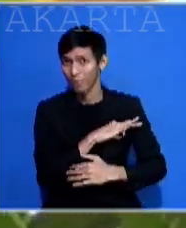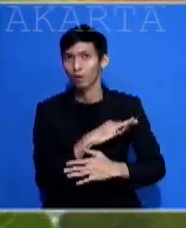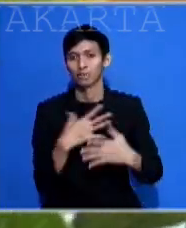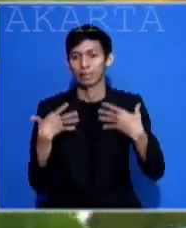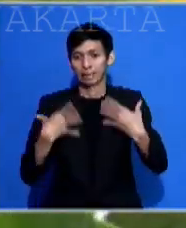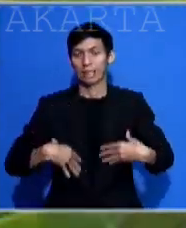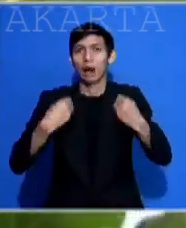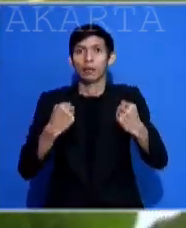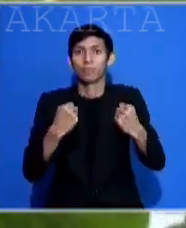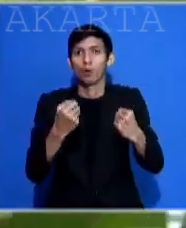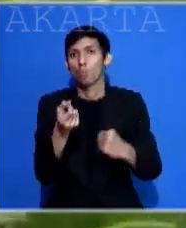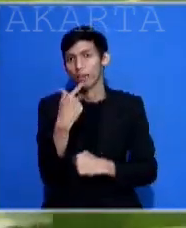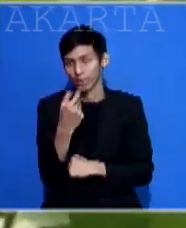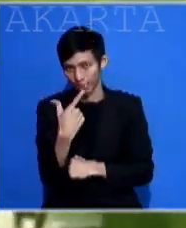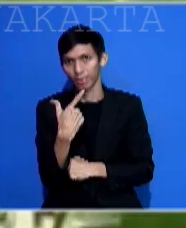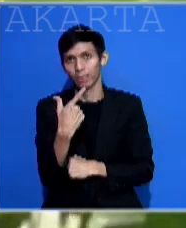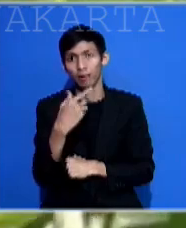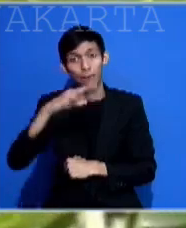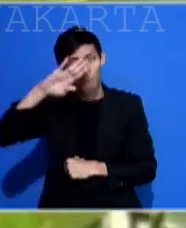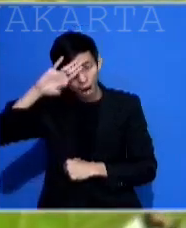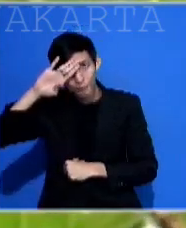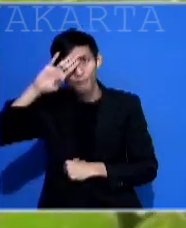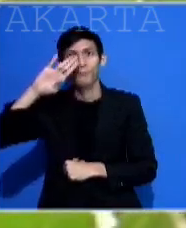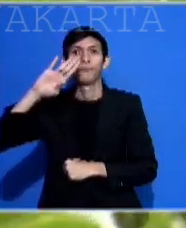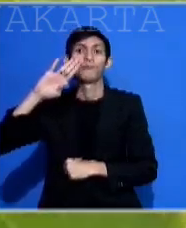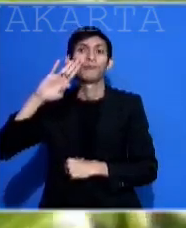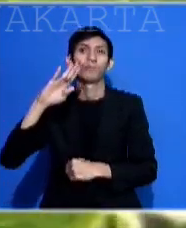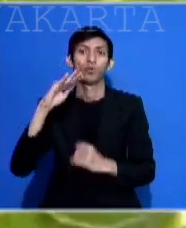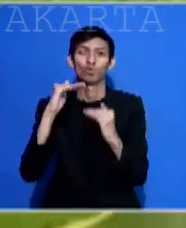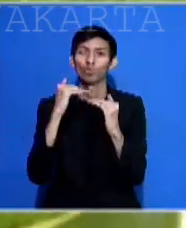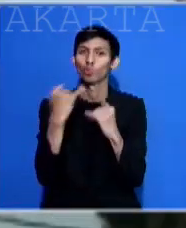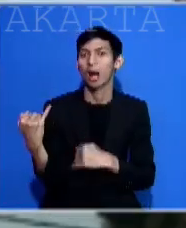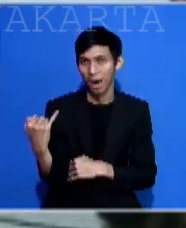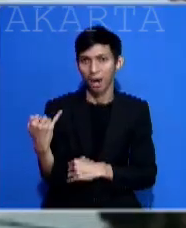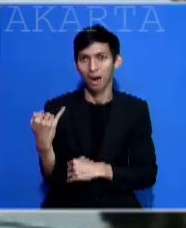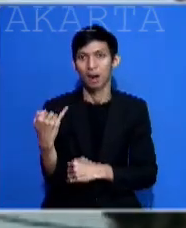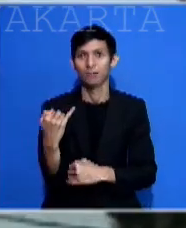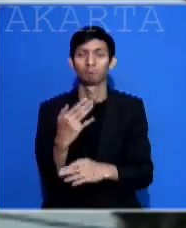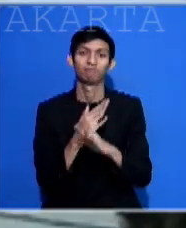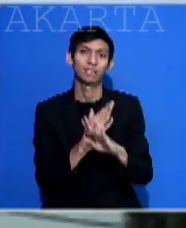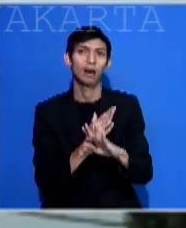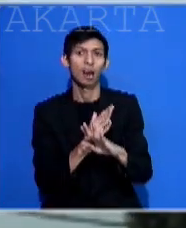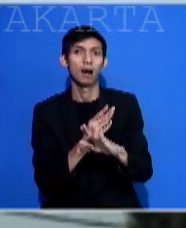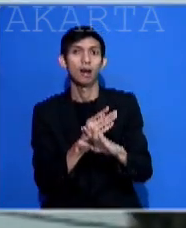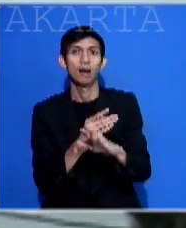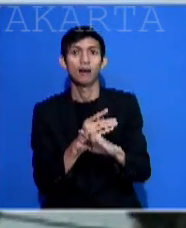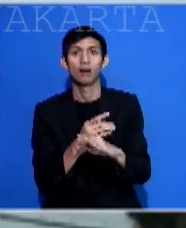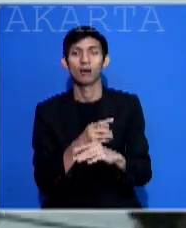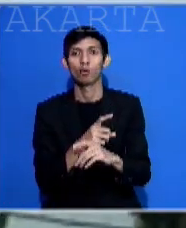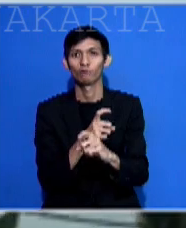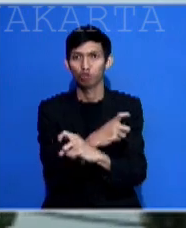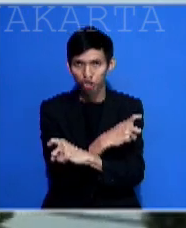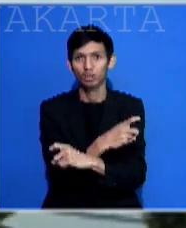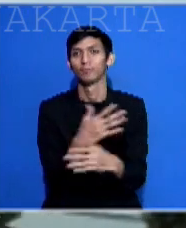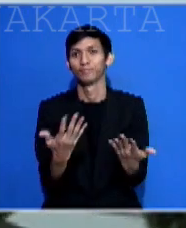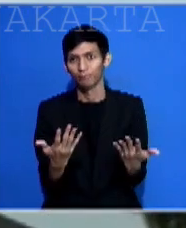kasarasan, wiwit saking ngedakaken demam, gadah sifat antibakteri lan antimikroba, keporo ngandut senyawa anti kanker. Tumrapipun